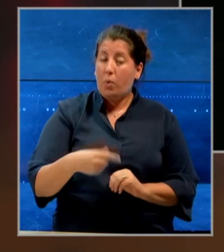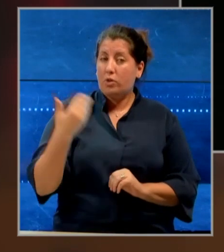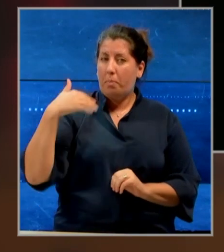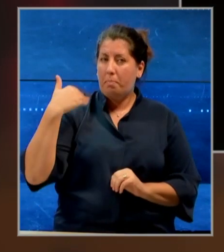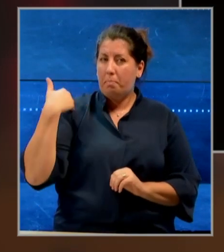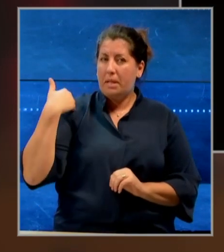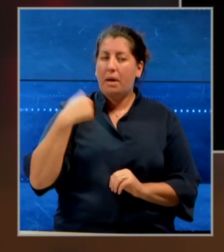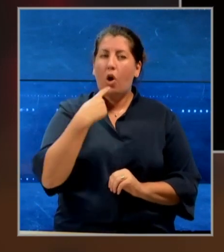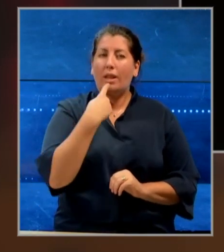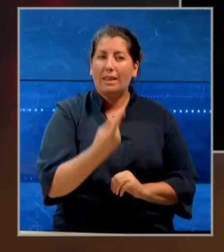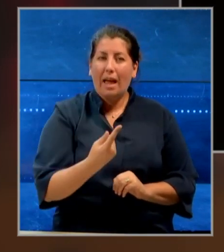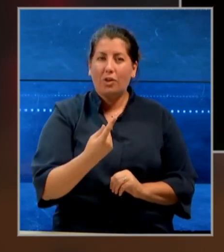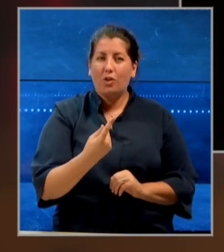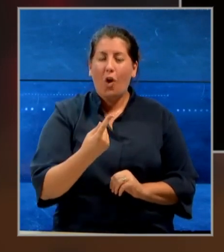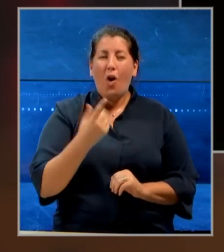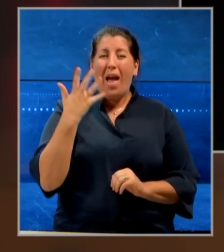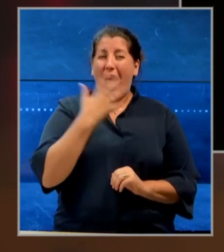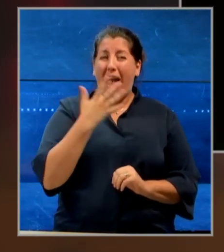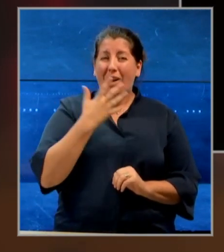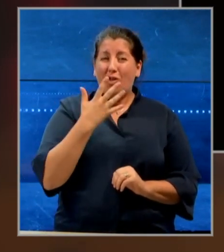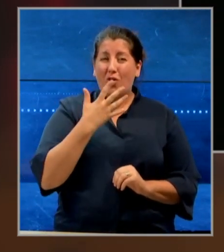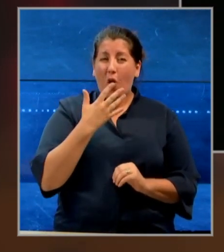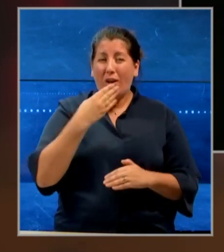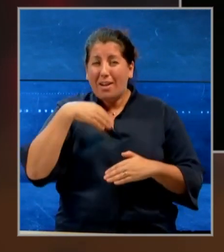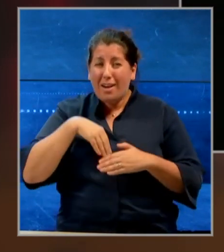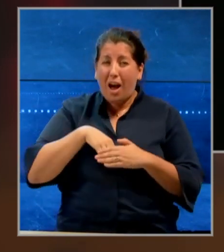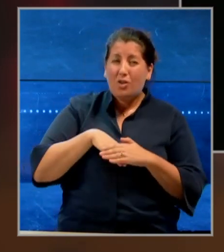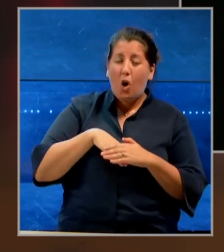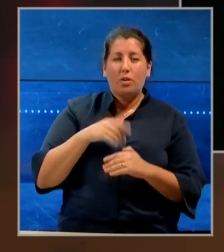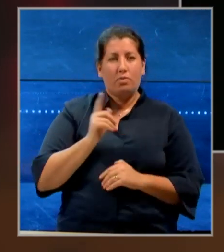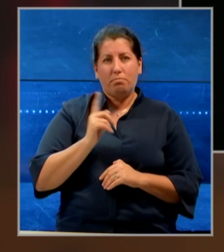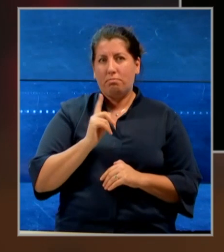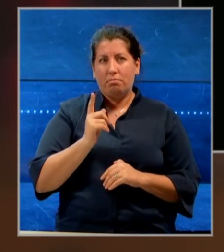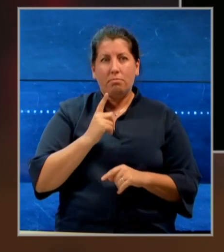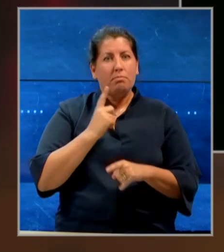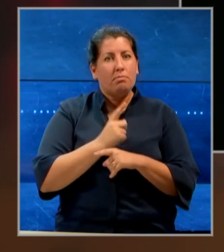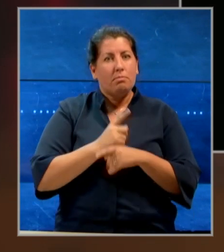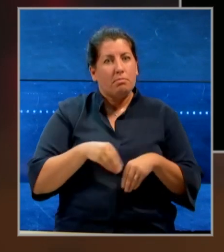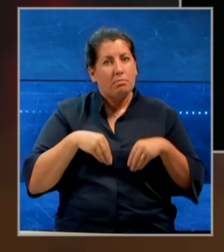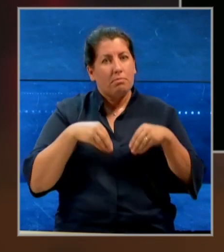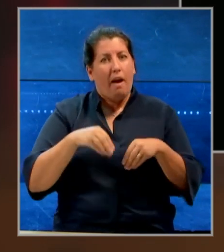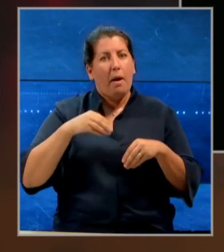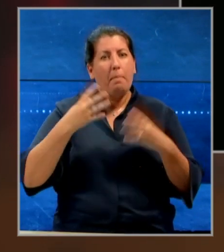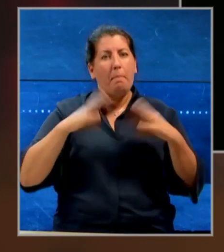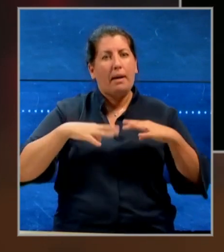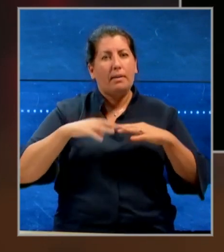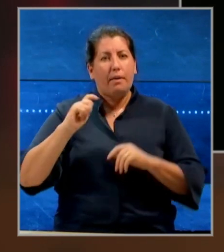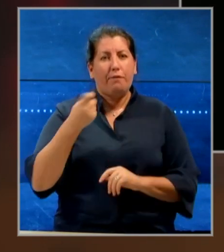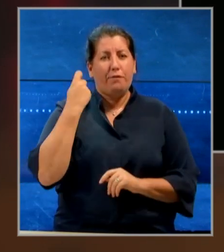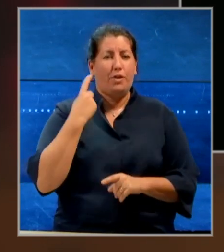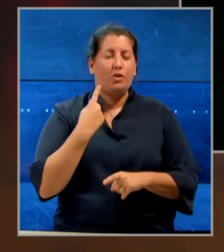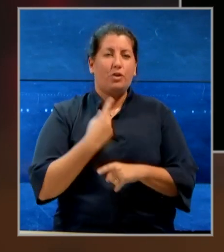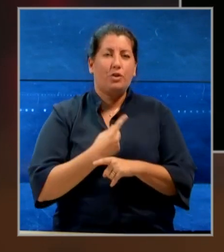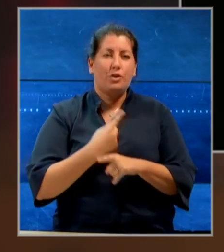dobbiamo nasconderci dietro gli errori degli altri, dobbiamo essere superiori e dobbiamo vincere più partite per poter dire poi un domani abbiamo dei